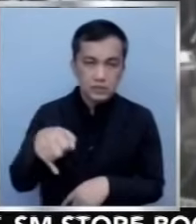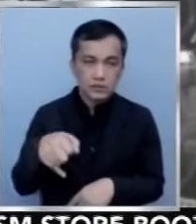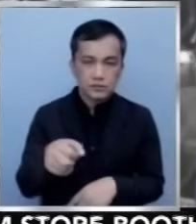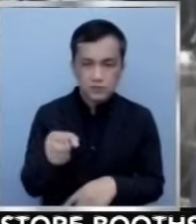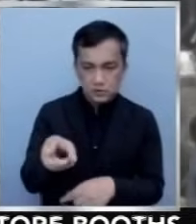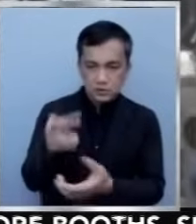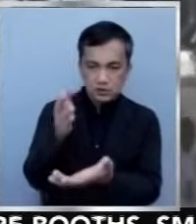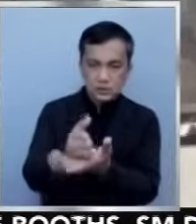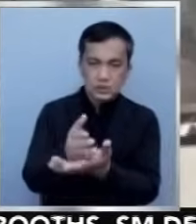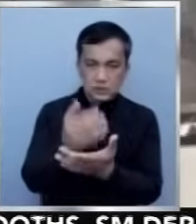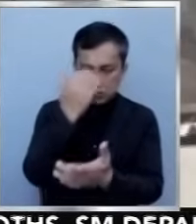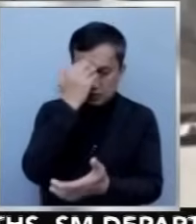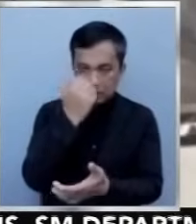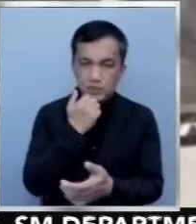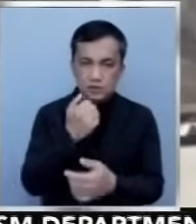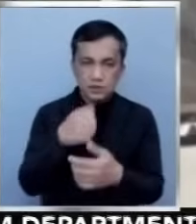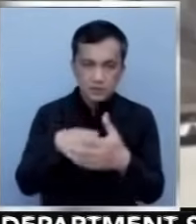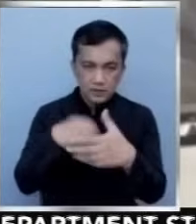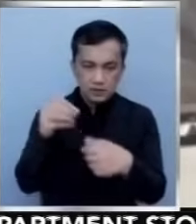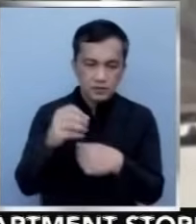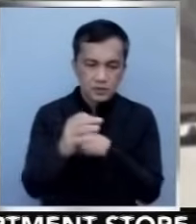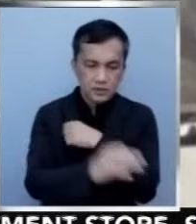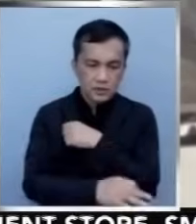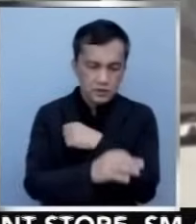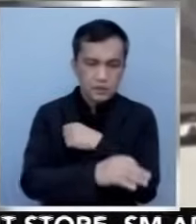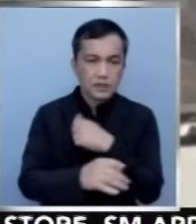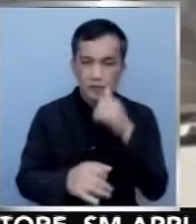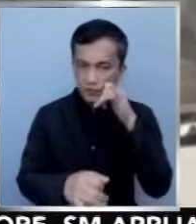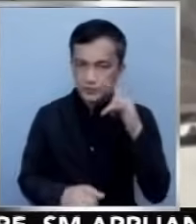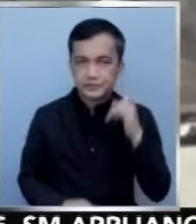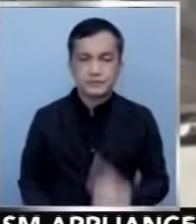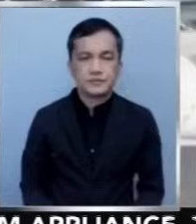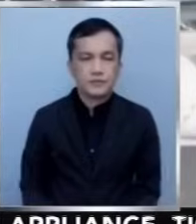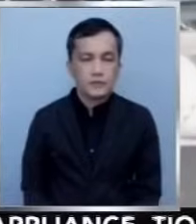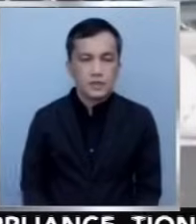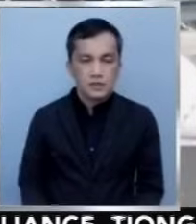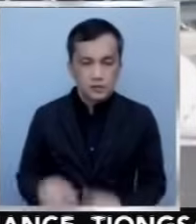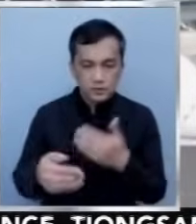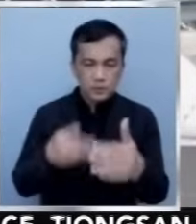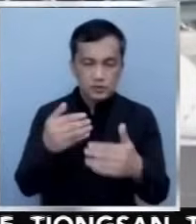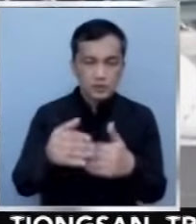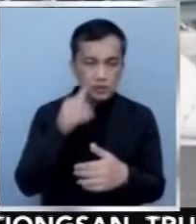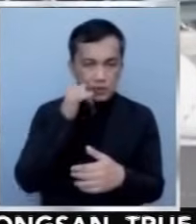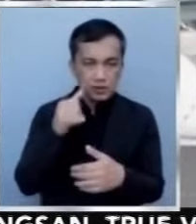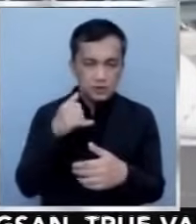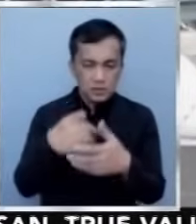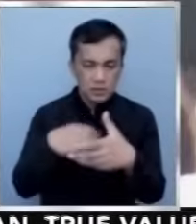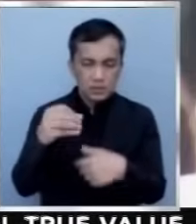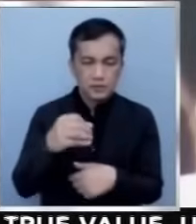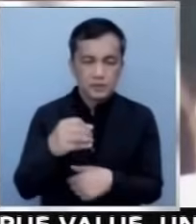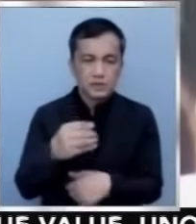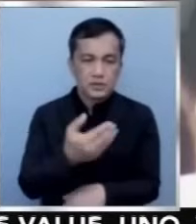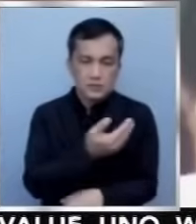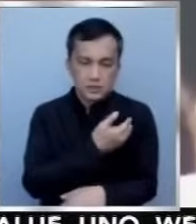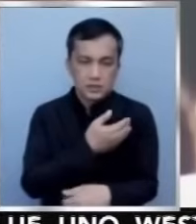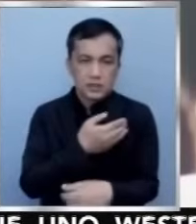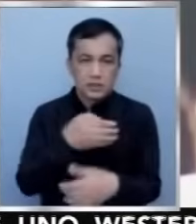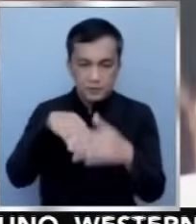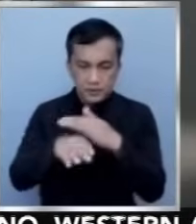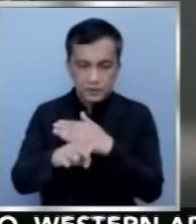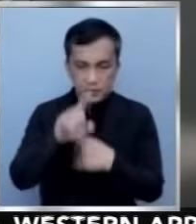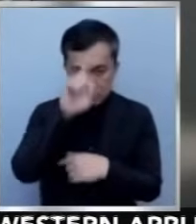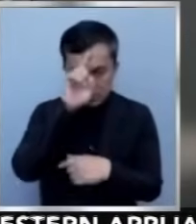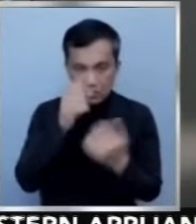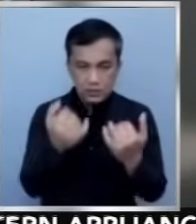Hamas ang paglabas ng mga dayuhan kahapon. Kaya ang pagproseso dapat kahapon sa mga lalabas ng Gaza at papasok sa Egypt, ngayong araw